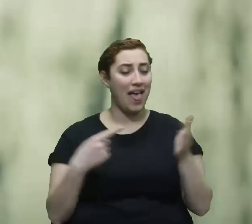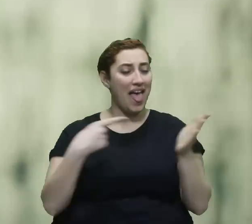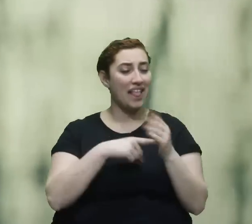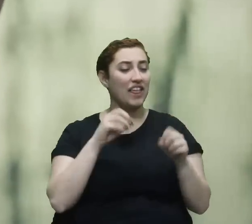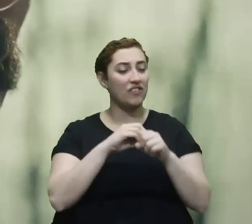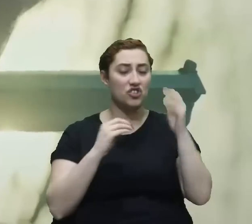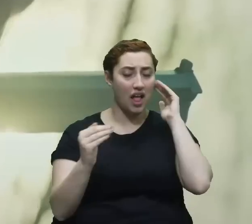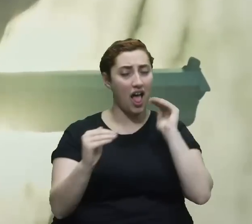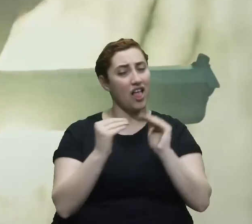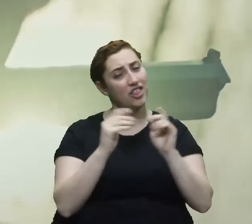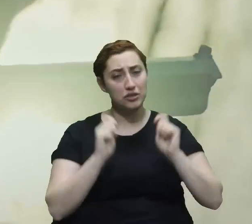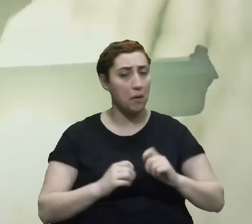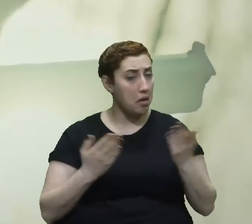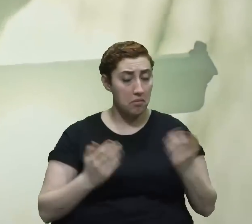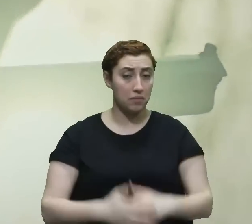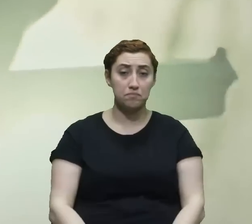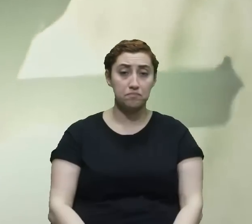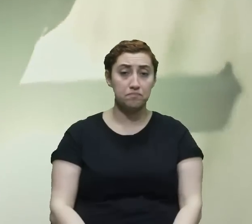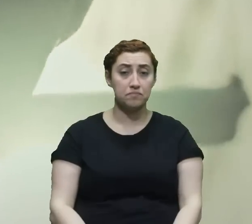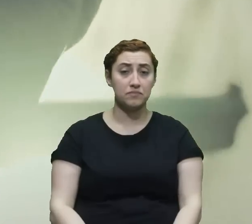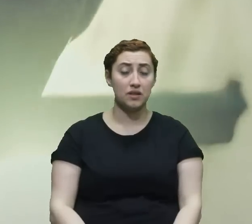bir mutabakata varalım. He?